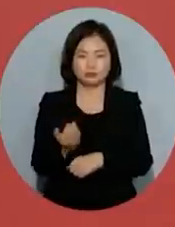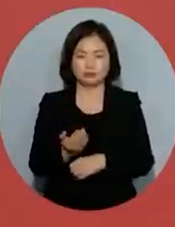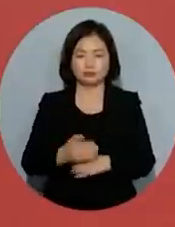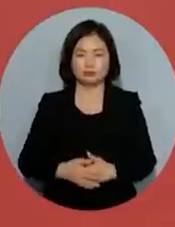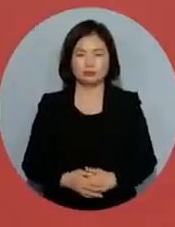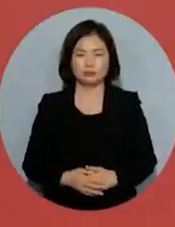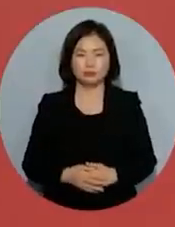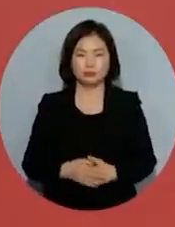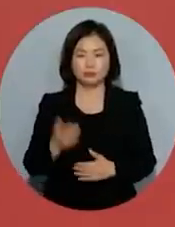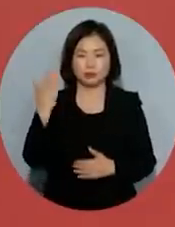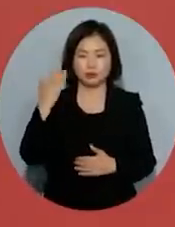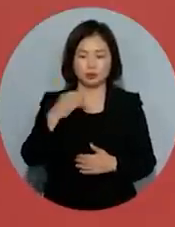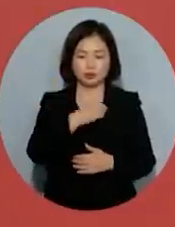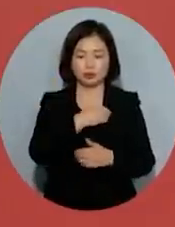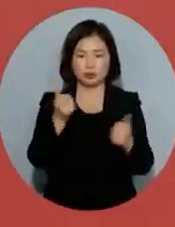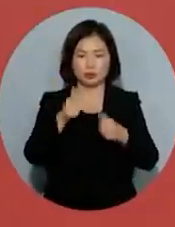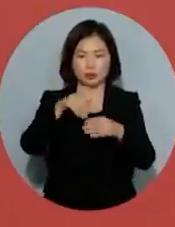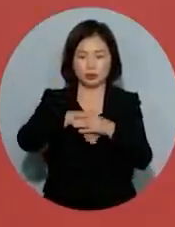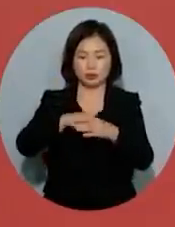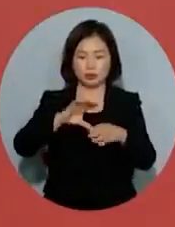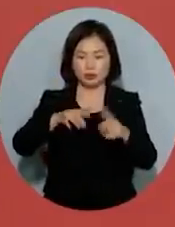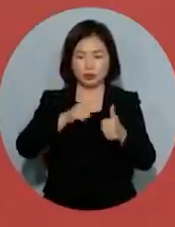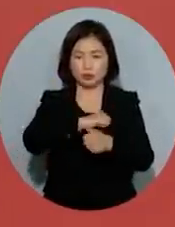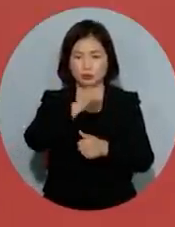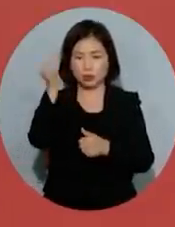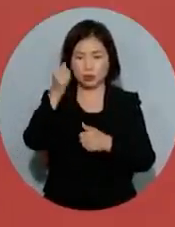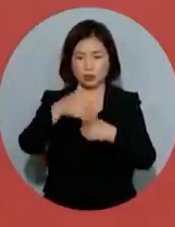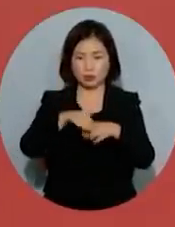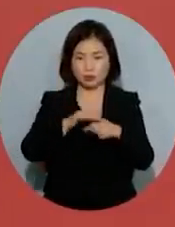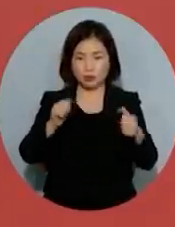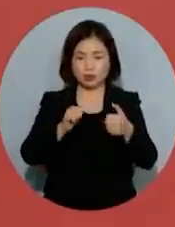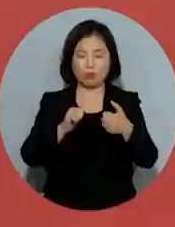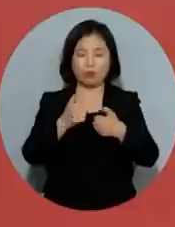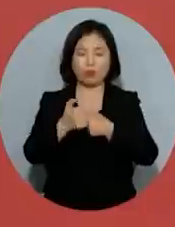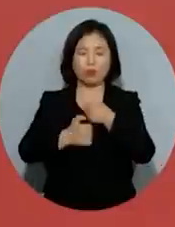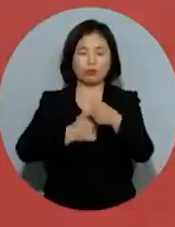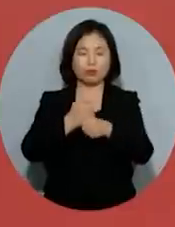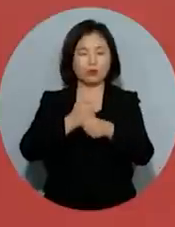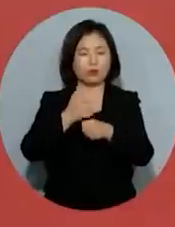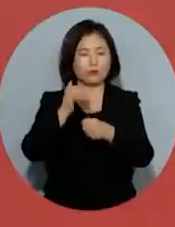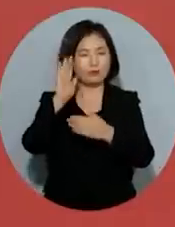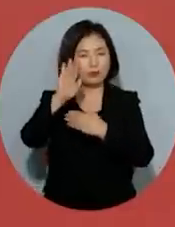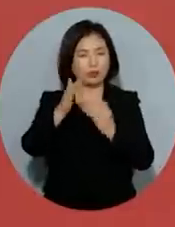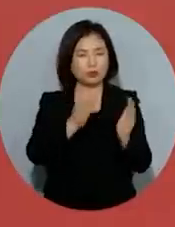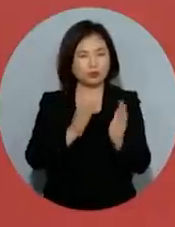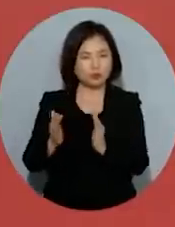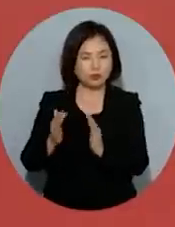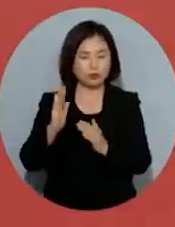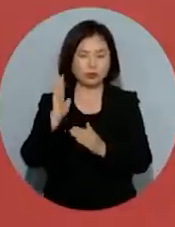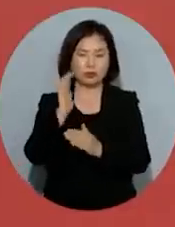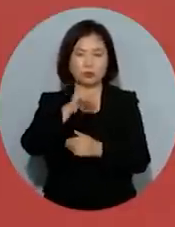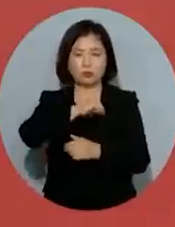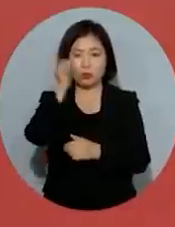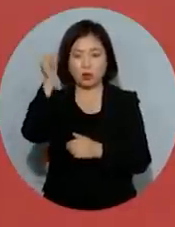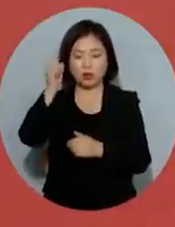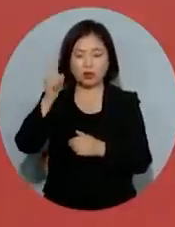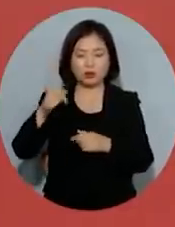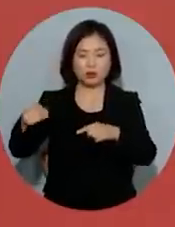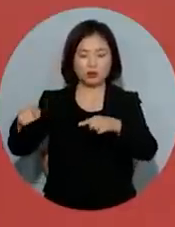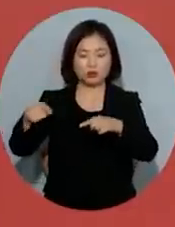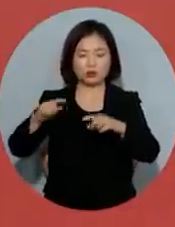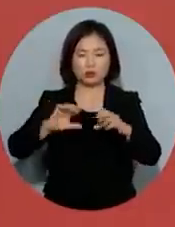시도민들이었습니다. 지난 총선에서 국회의원이 되어 대구 경북 50년 미래를 준비하고 대통령이 되어